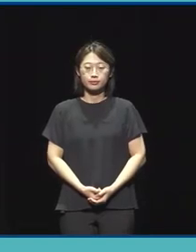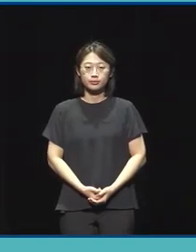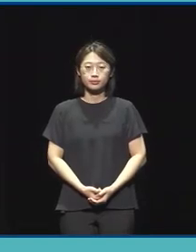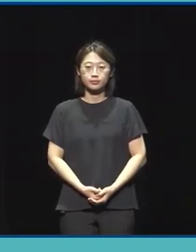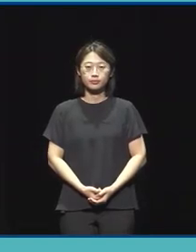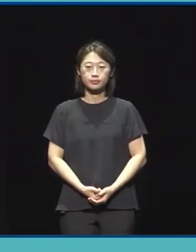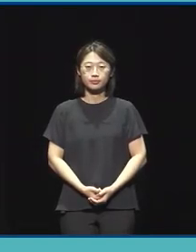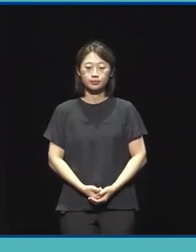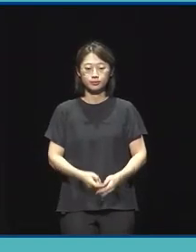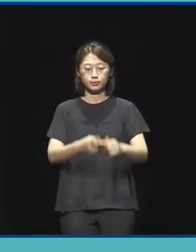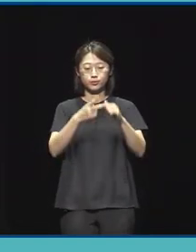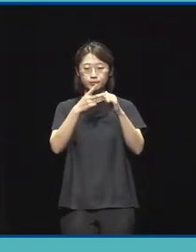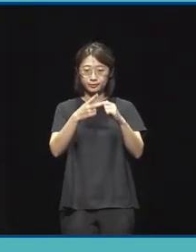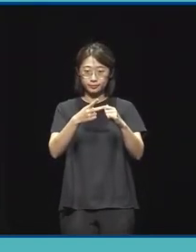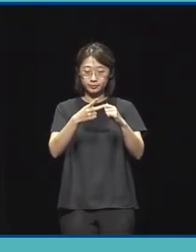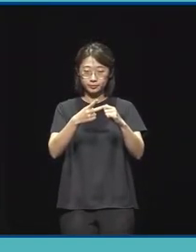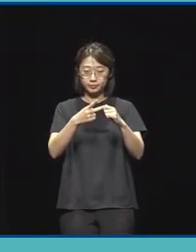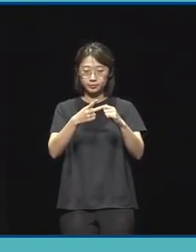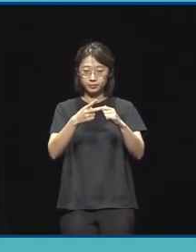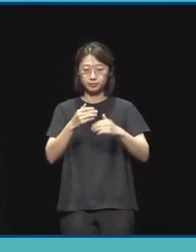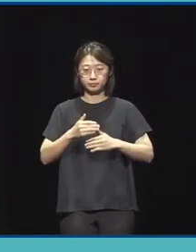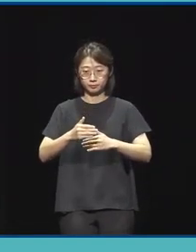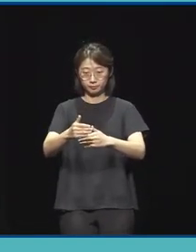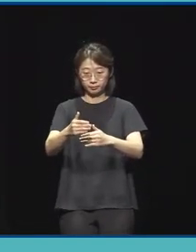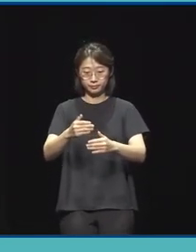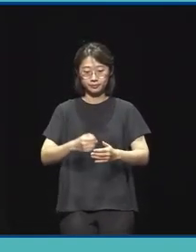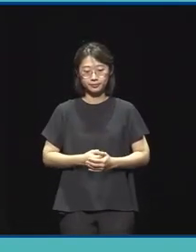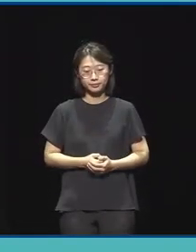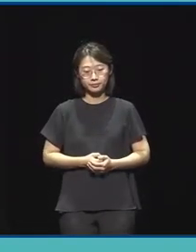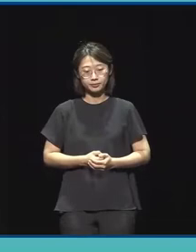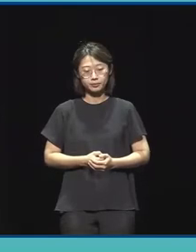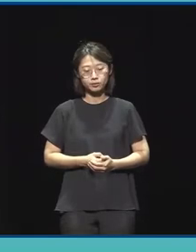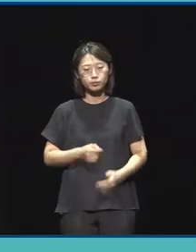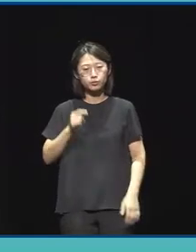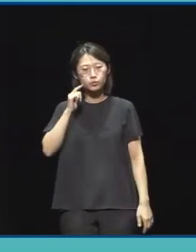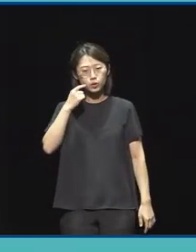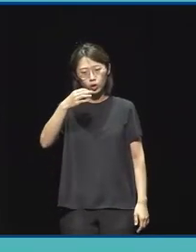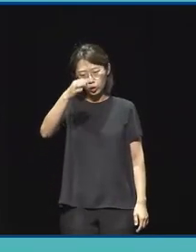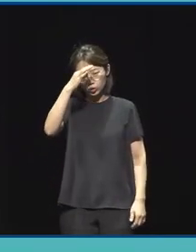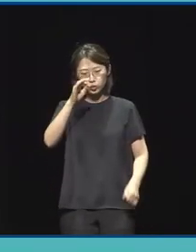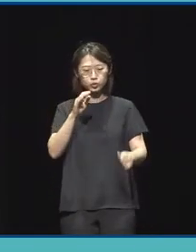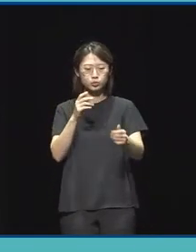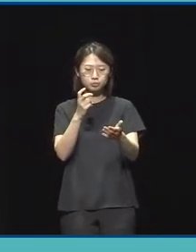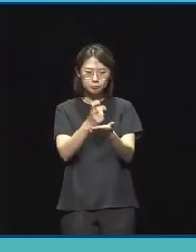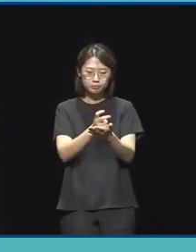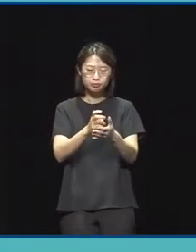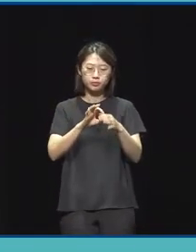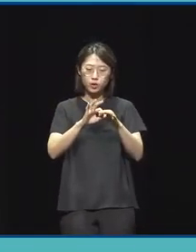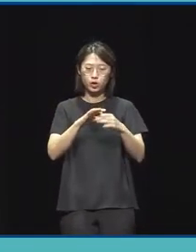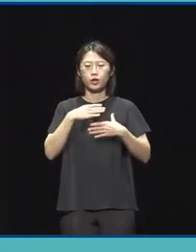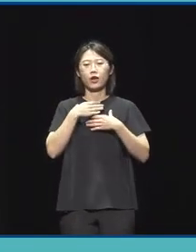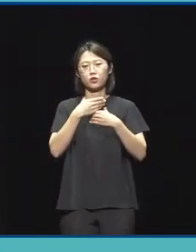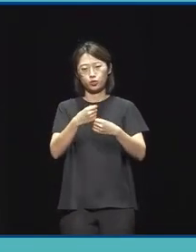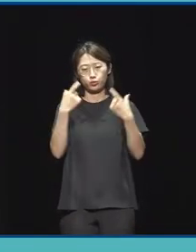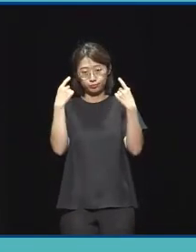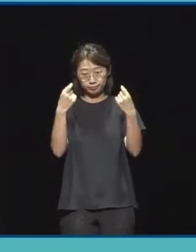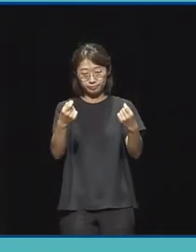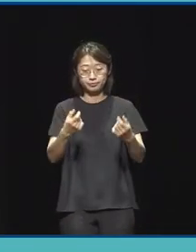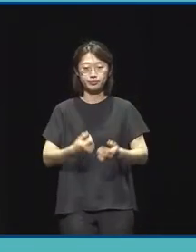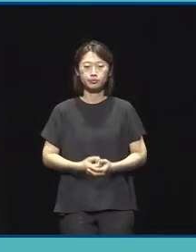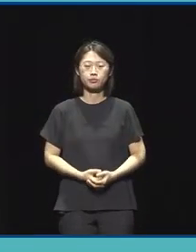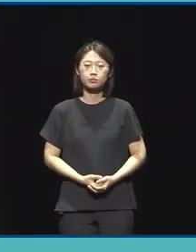두 번째 추진 방향입니다 예술지원 정책의 안정성을 유지하고자 하였습니다 간혹